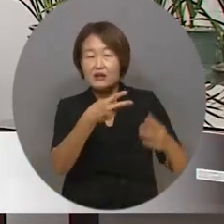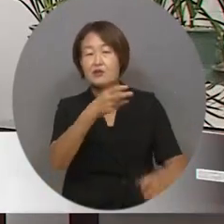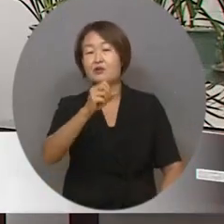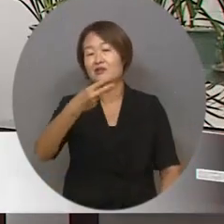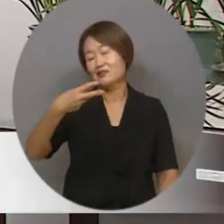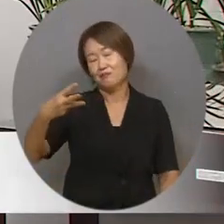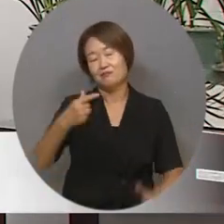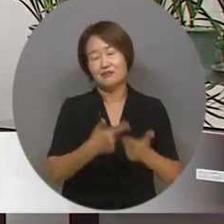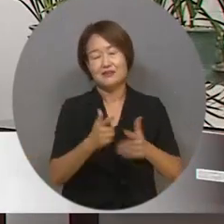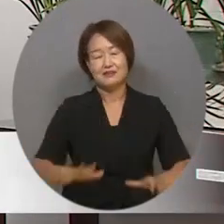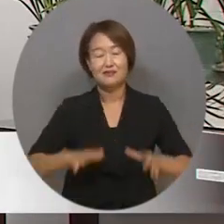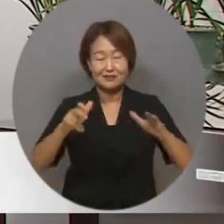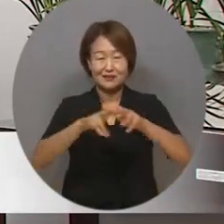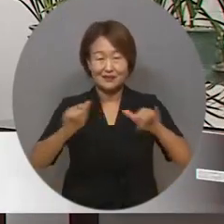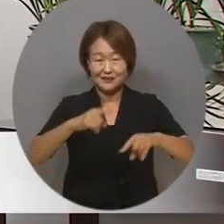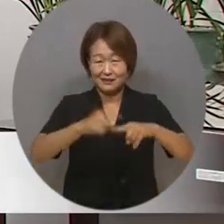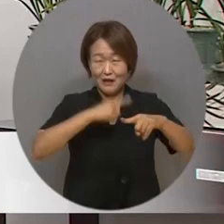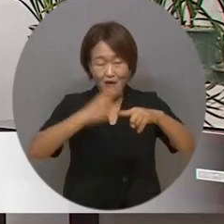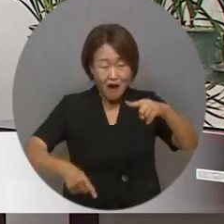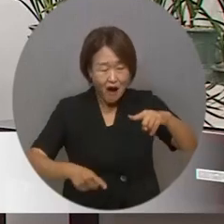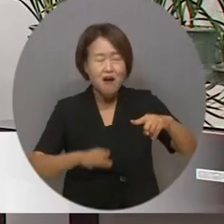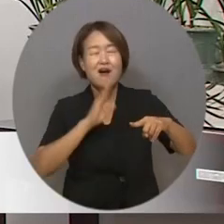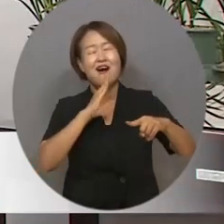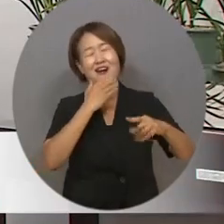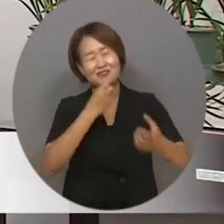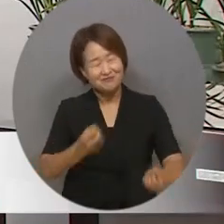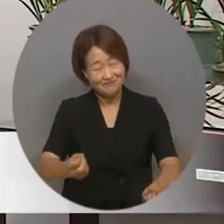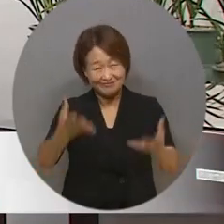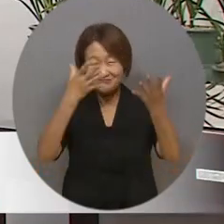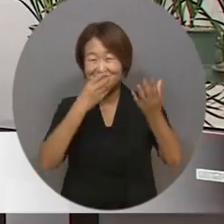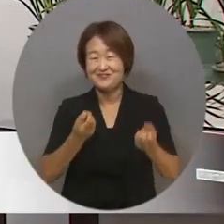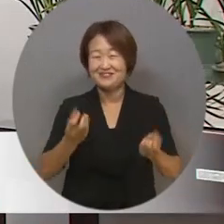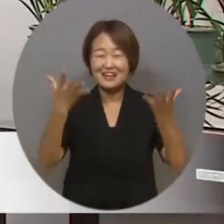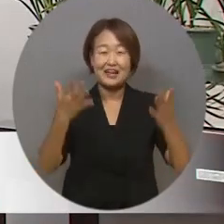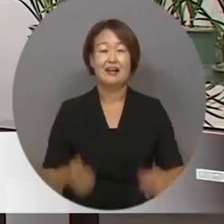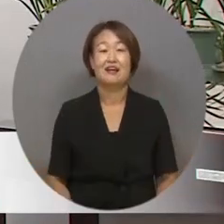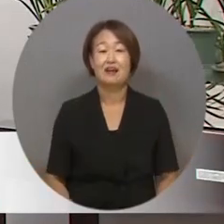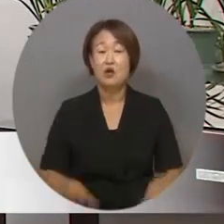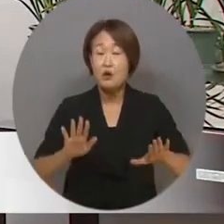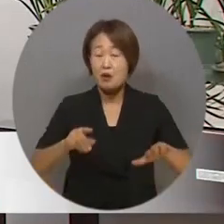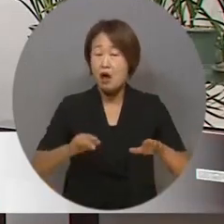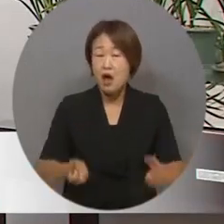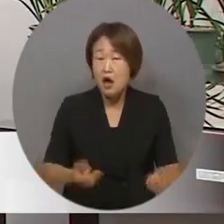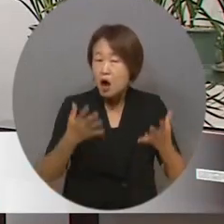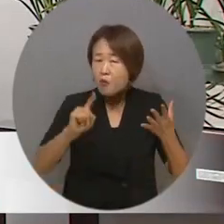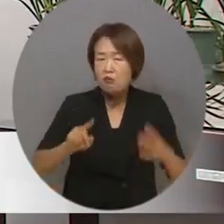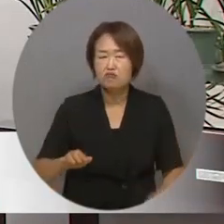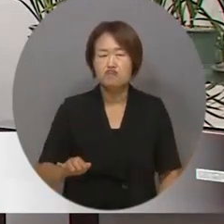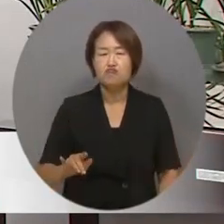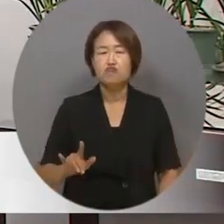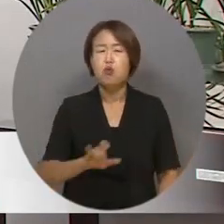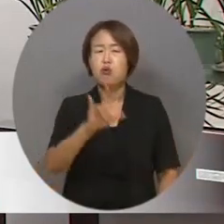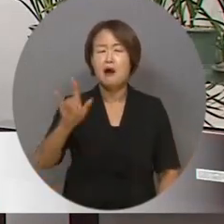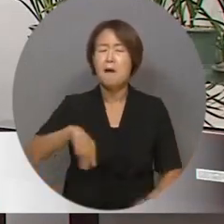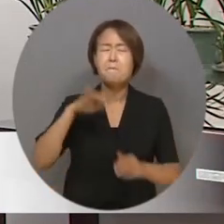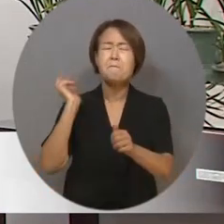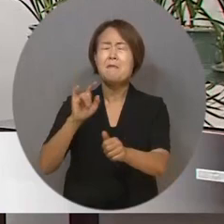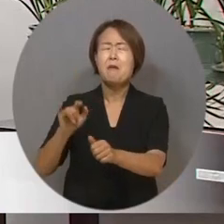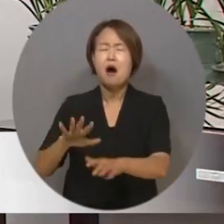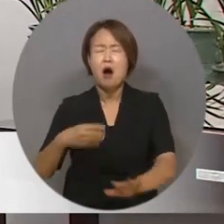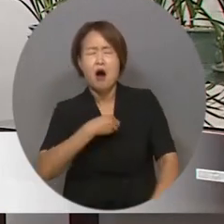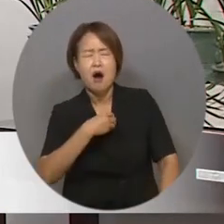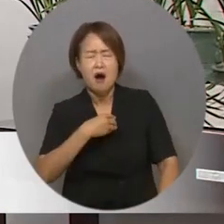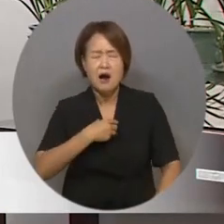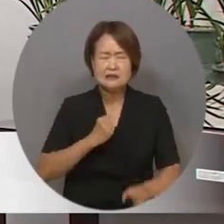2023 부산 세계장애인대회를 진심으로 축하드립니다. 특히 이번 행사는 코로나19 팬데믹으로 인해